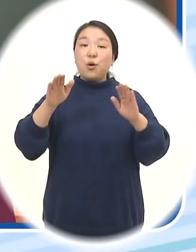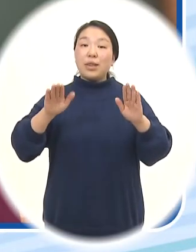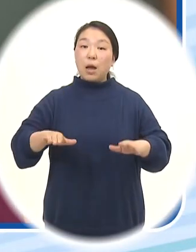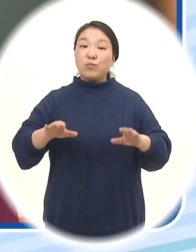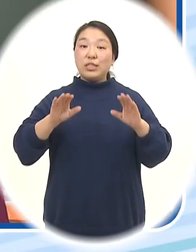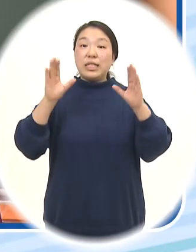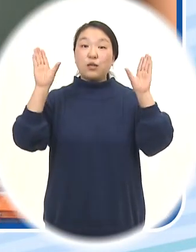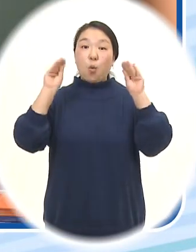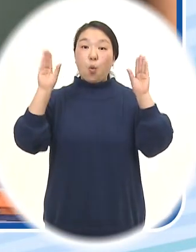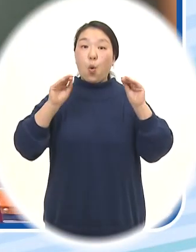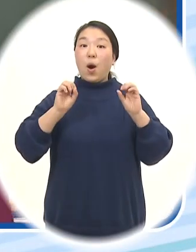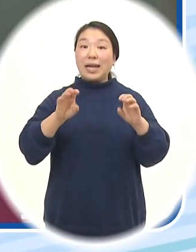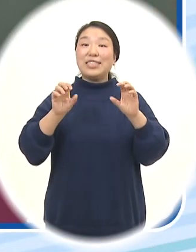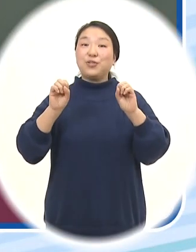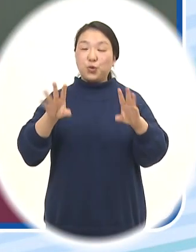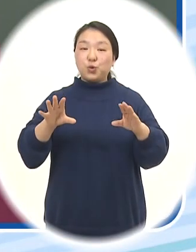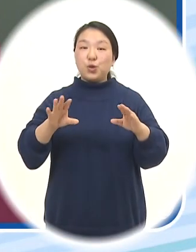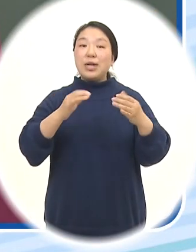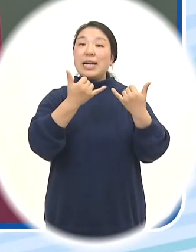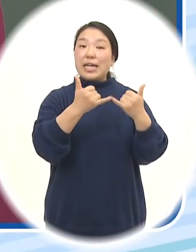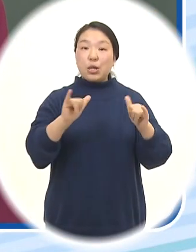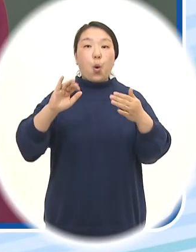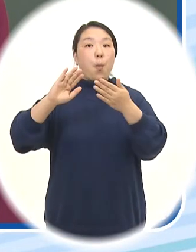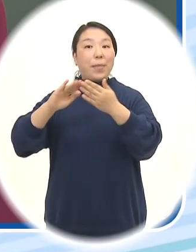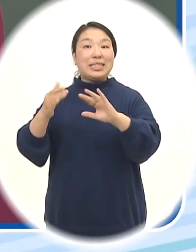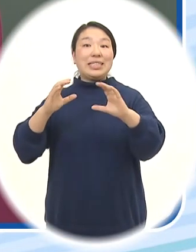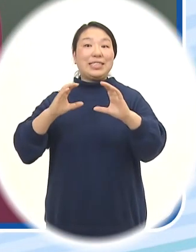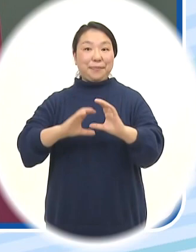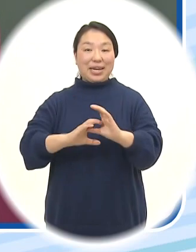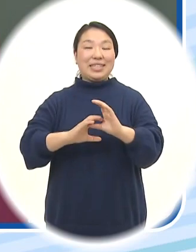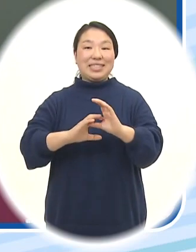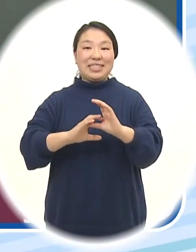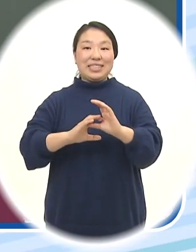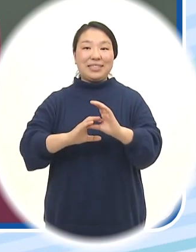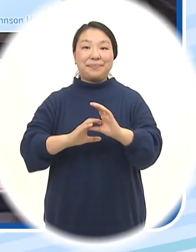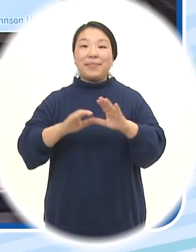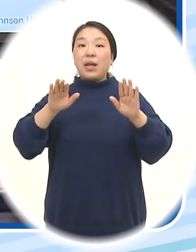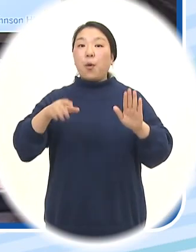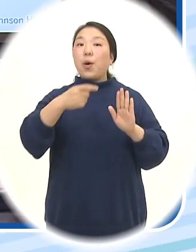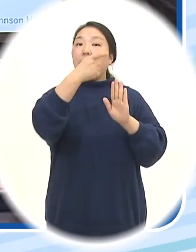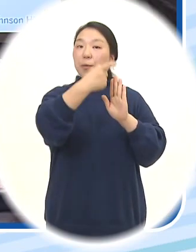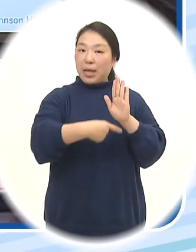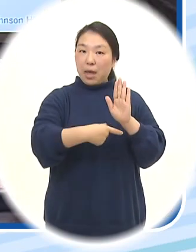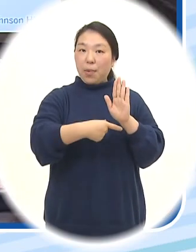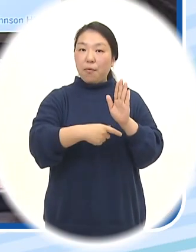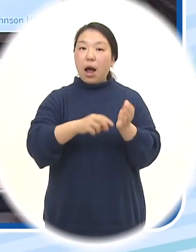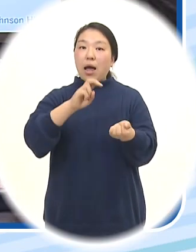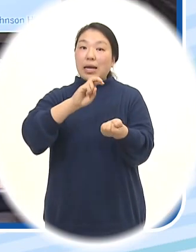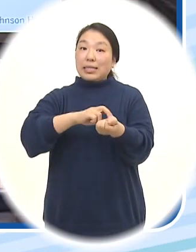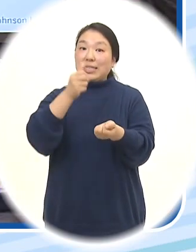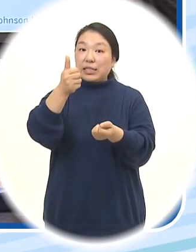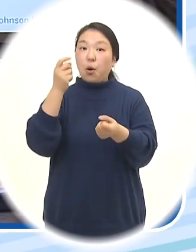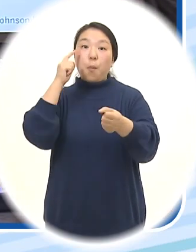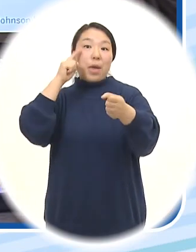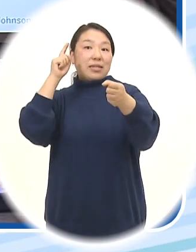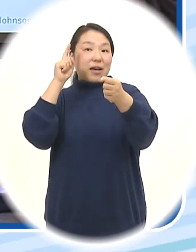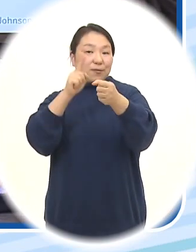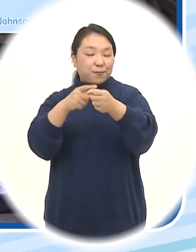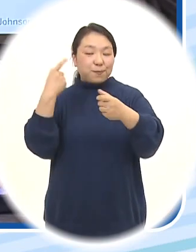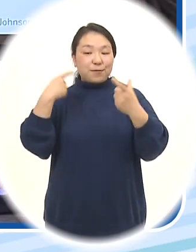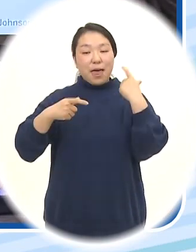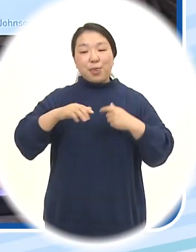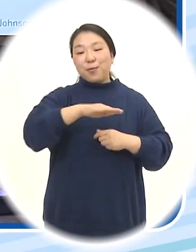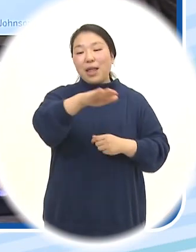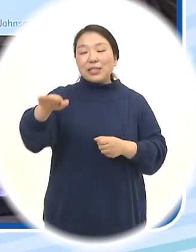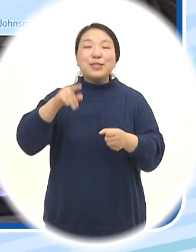いわき市のタイムリーな情報を発信するひとまちいわき今回のテーマは引き潮を